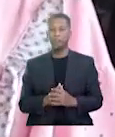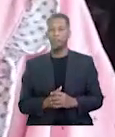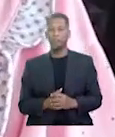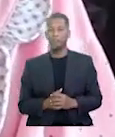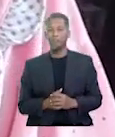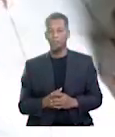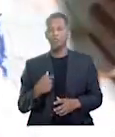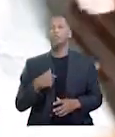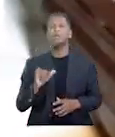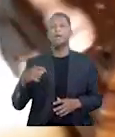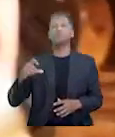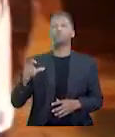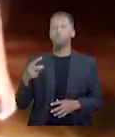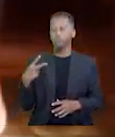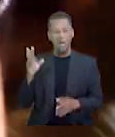itu.